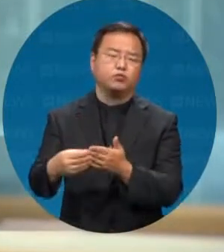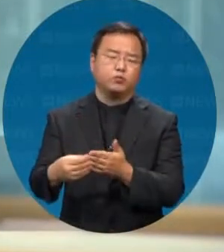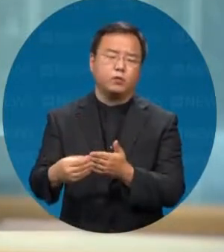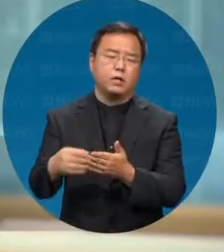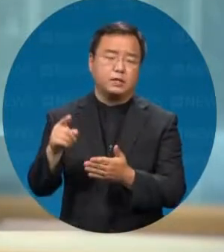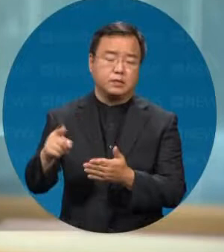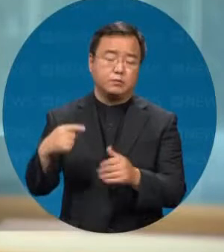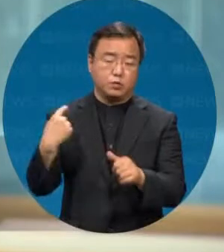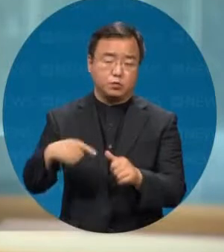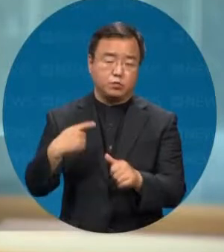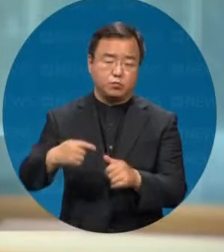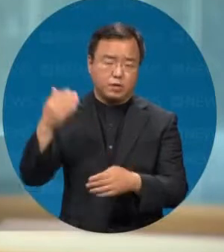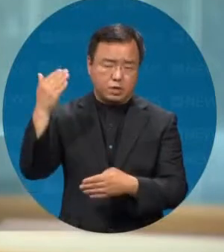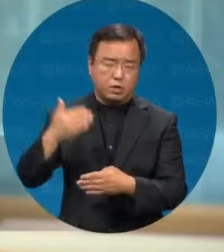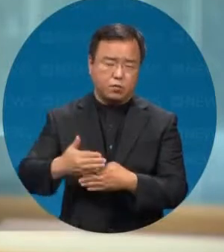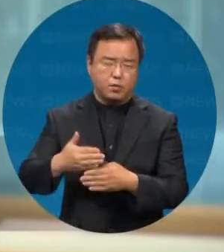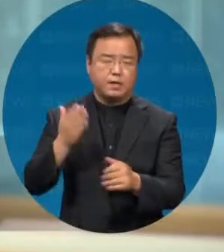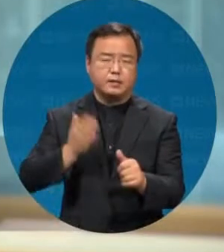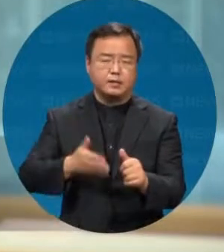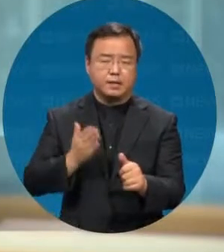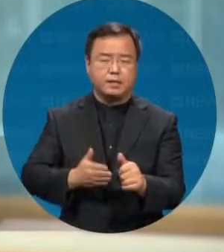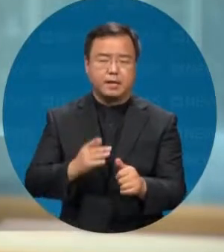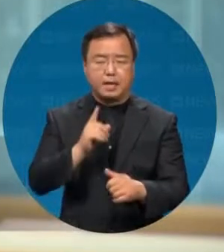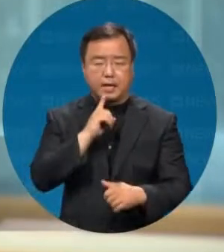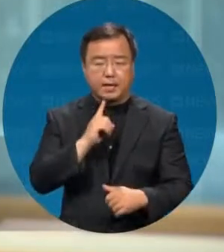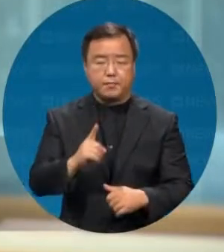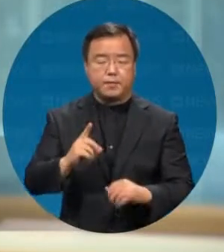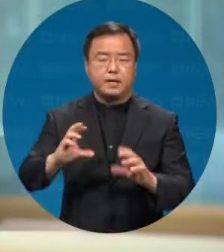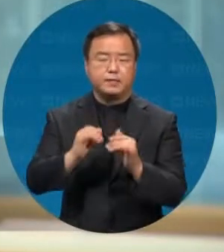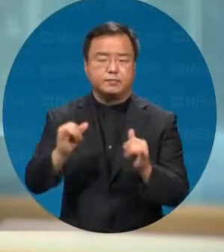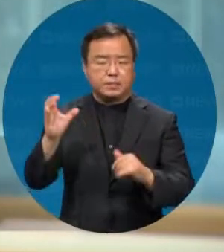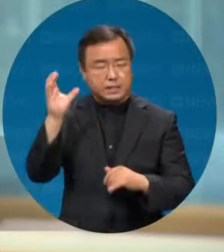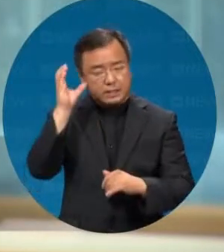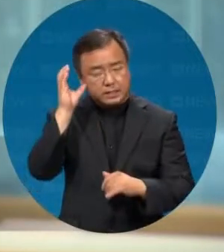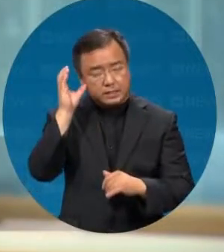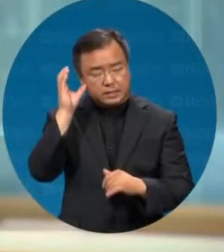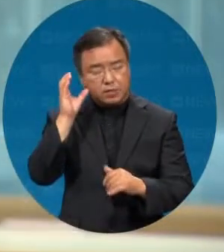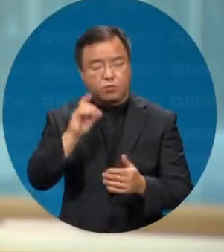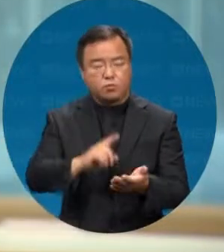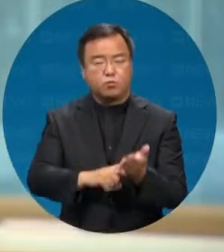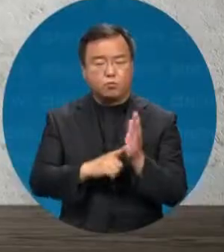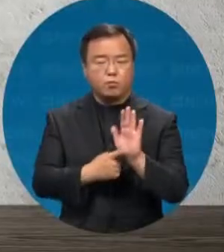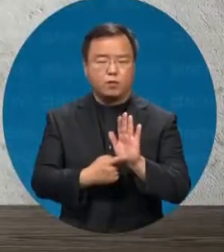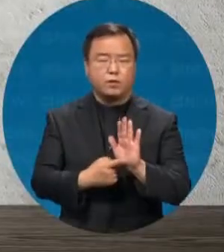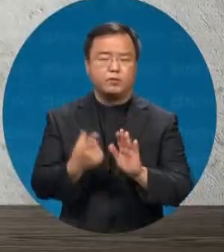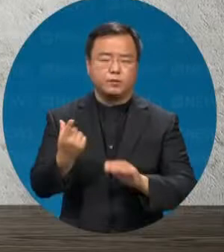교육을 종식시켜달라고 하는 이러한 아마 시민들의 기대도 반영된 것 같고요.